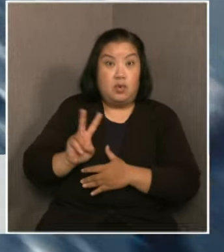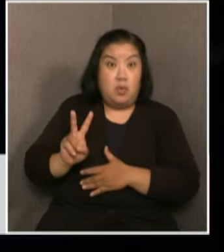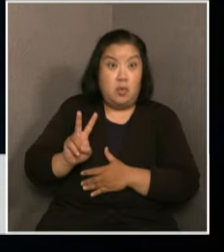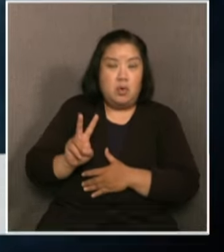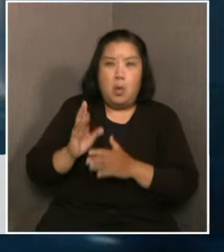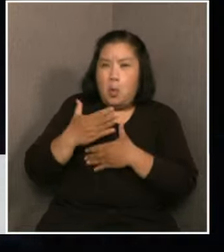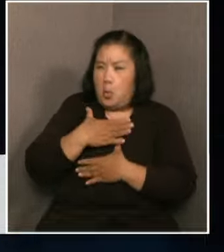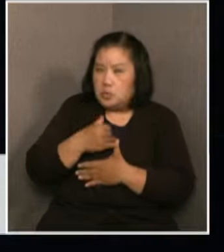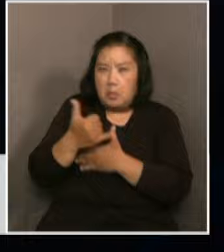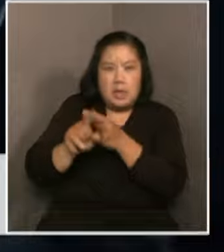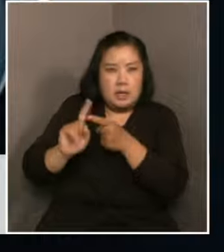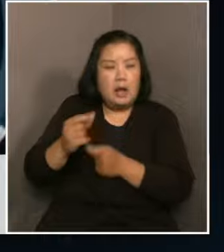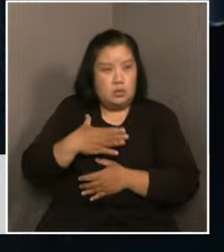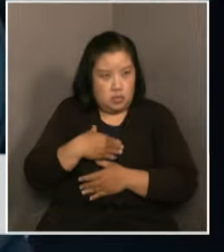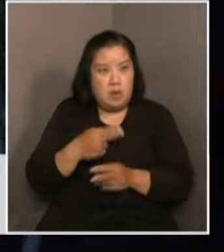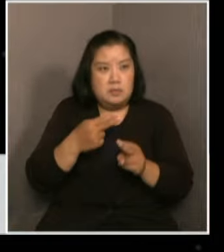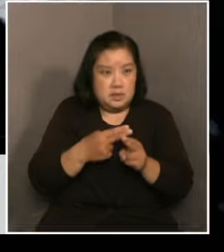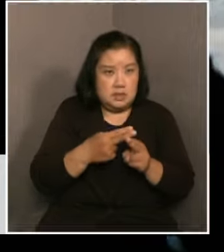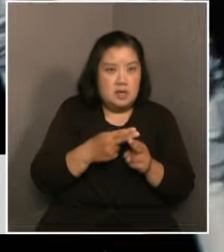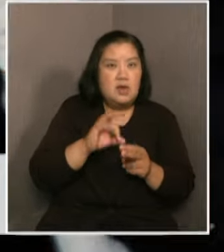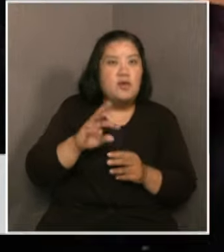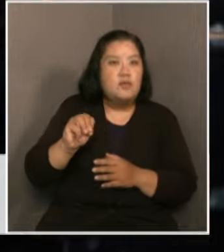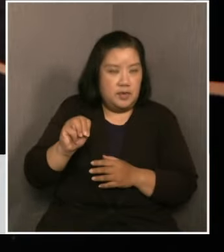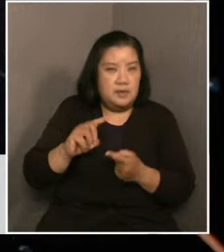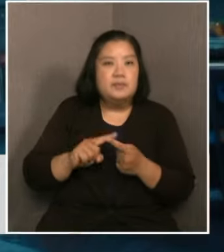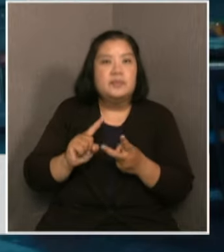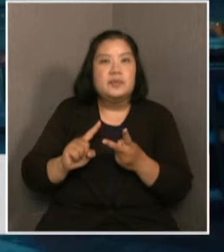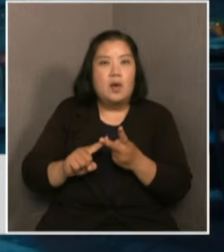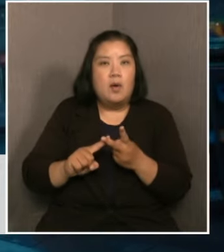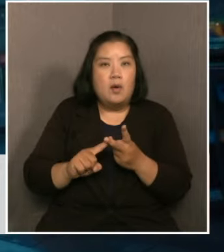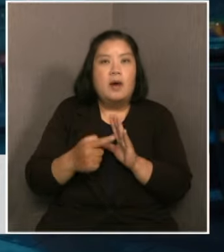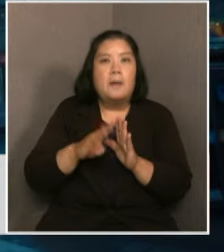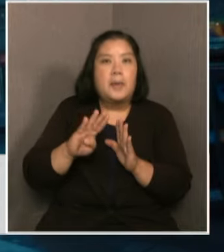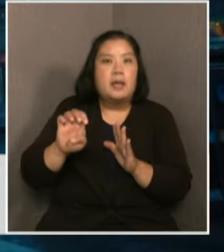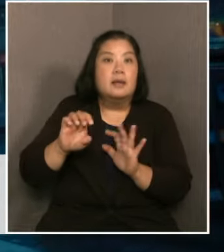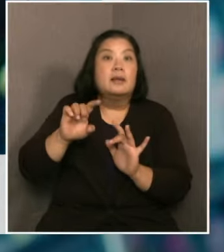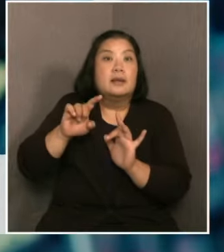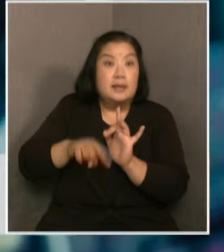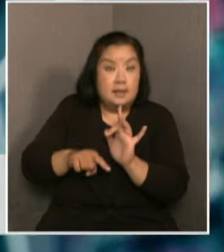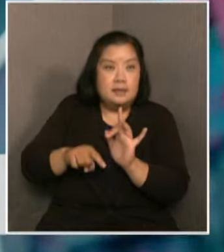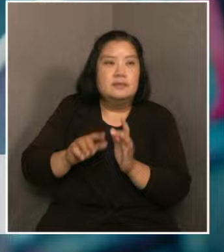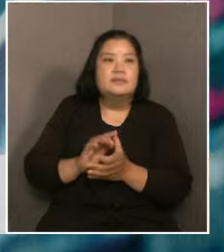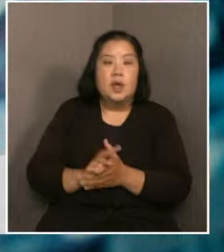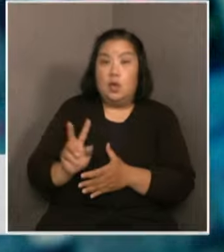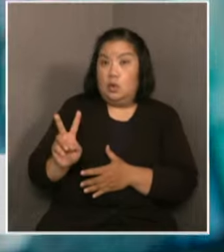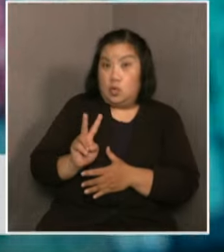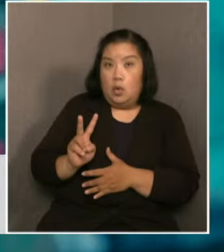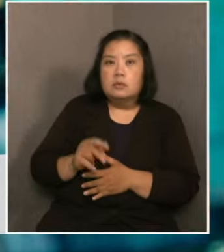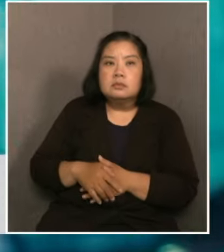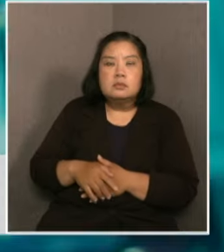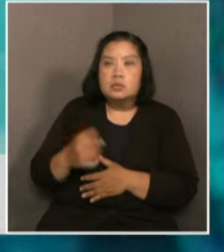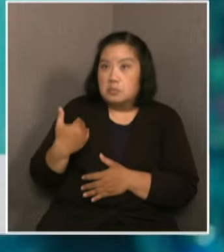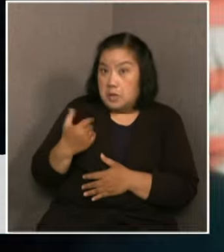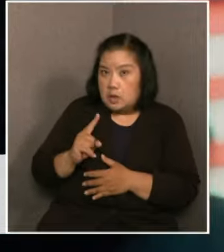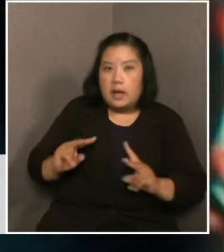ต่างประเทศอย่างฟรีนสโรชาจันกิมฮะและเบกกี้รีเบคก้าแพทริเซียอาร์มสตรองถูกคัดเลือกจากกระทรวงวั